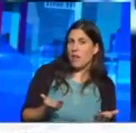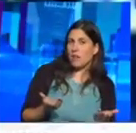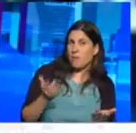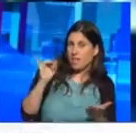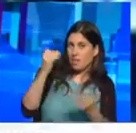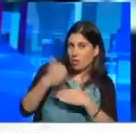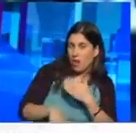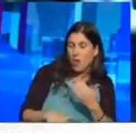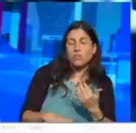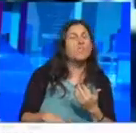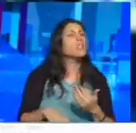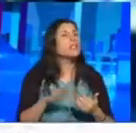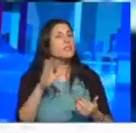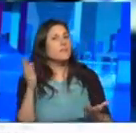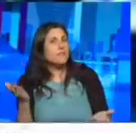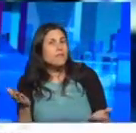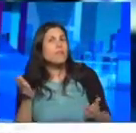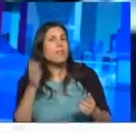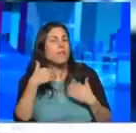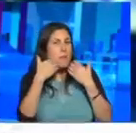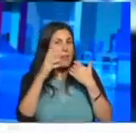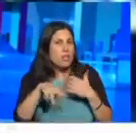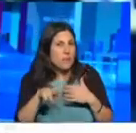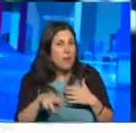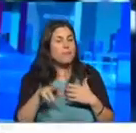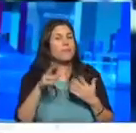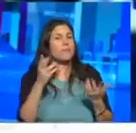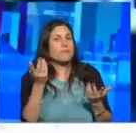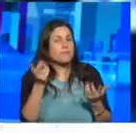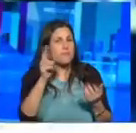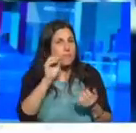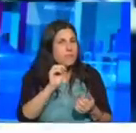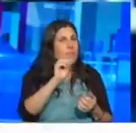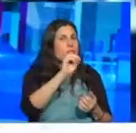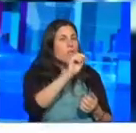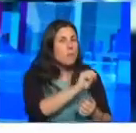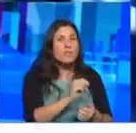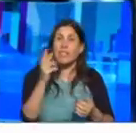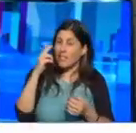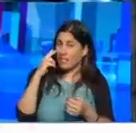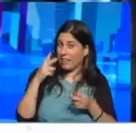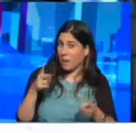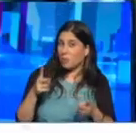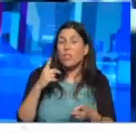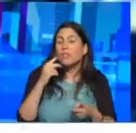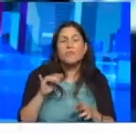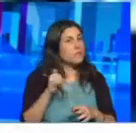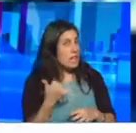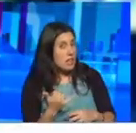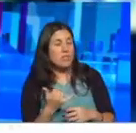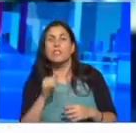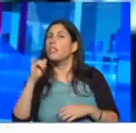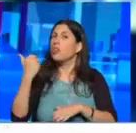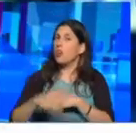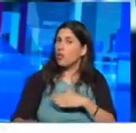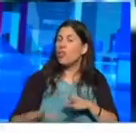כל ההתעסקות הזאת, נוני מוזס, את פרשת 2000, נוני מוזס מאורבה, ויש בו האשמות... תראי את האבסורד, תראי את האבסורד, תראי את האבסורד. ידיעות אחרונות,